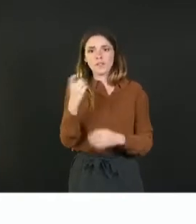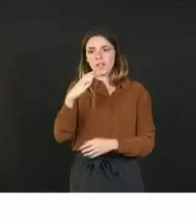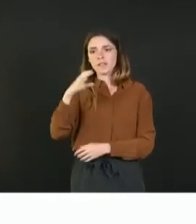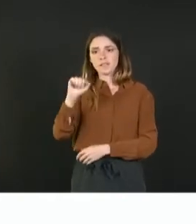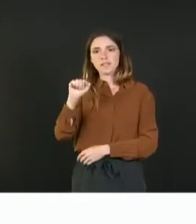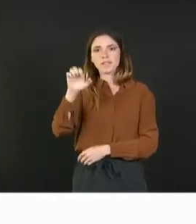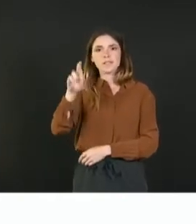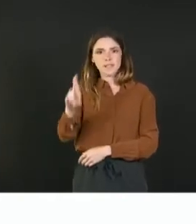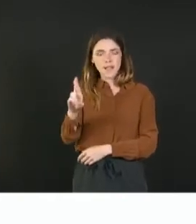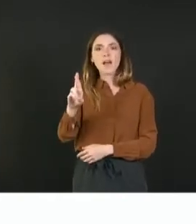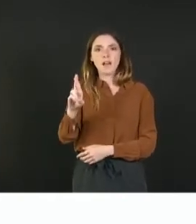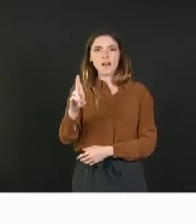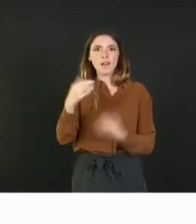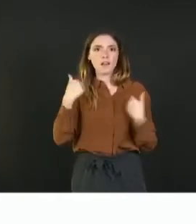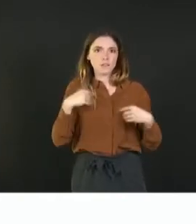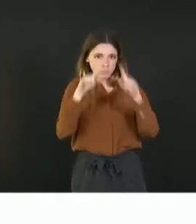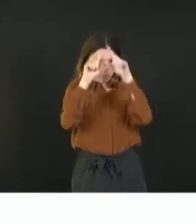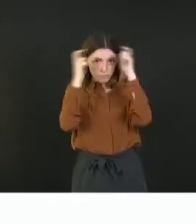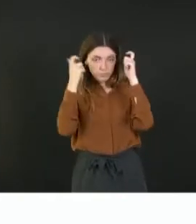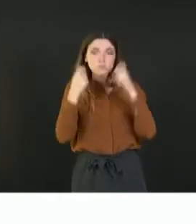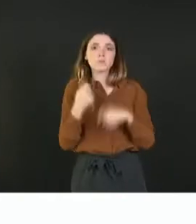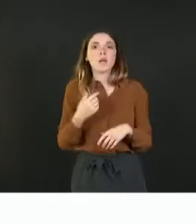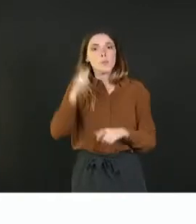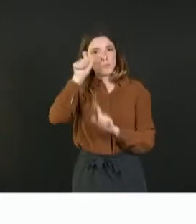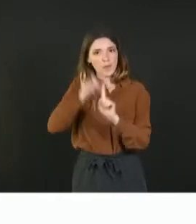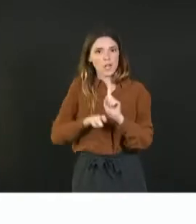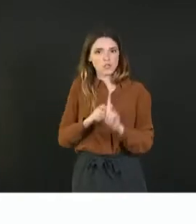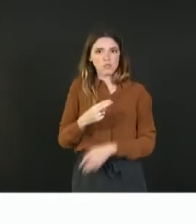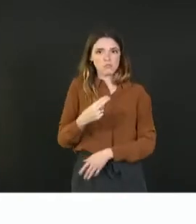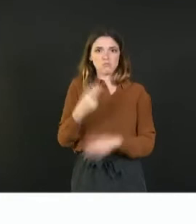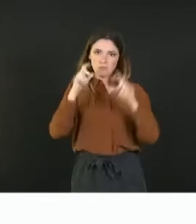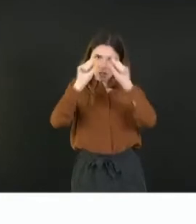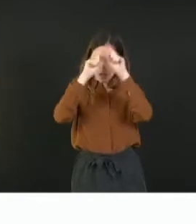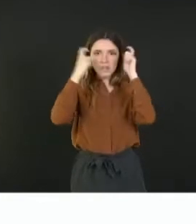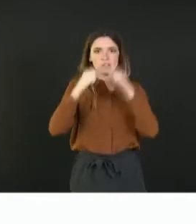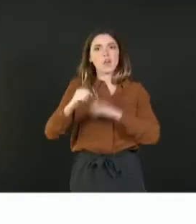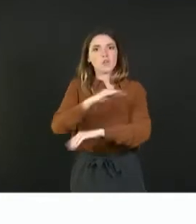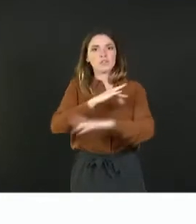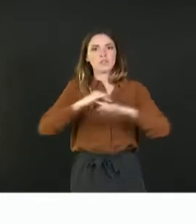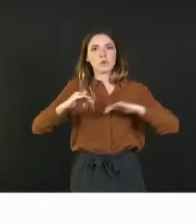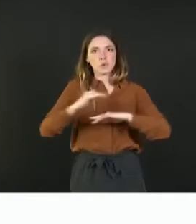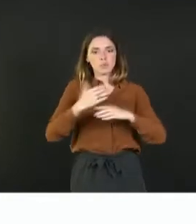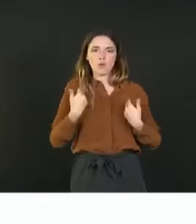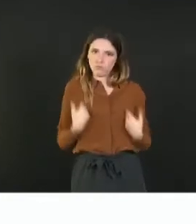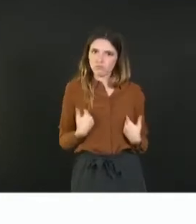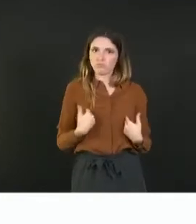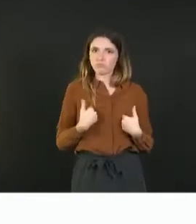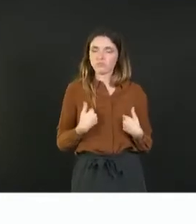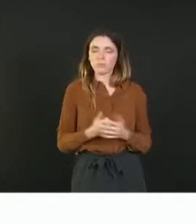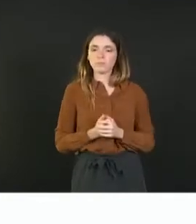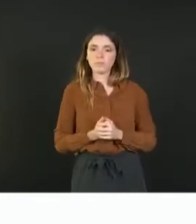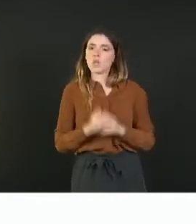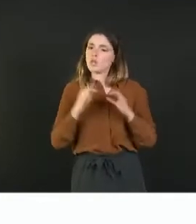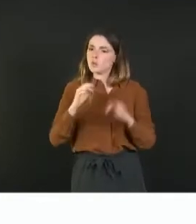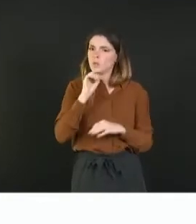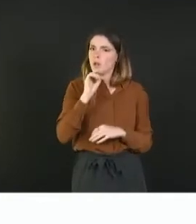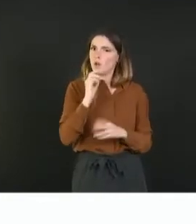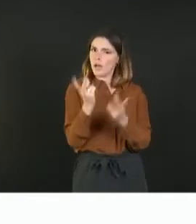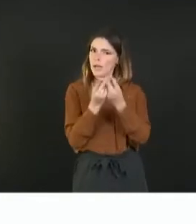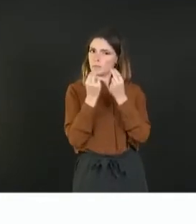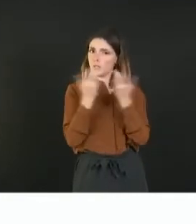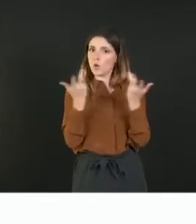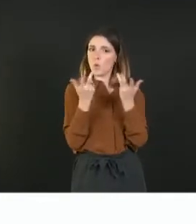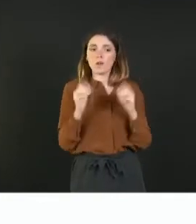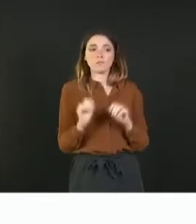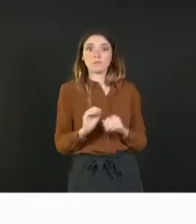termes personne qualifiée environnement. On a dit tout à l'heure, vous avez dit non agir. Donc il y a effectivement le concept de la